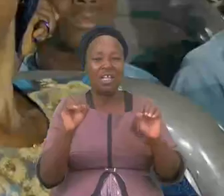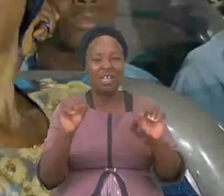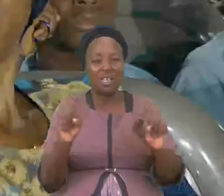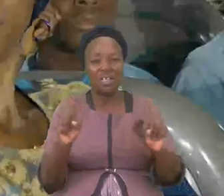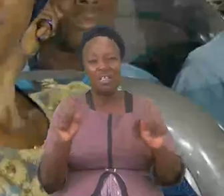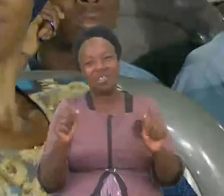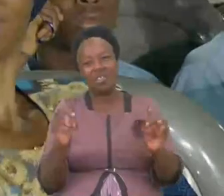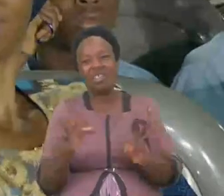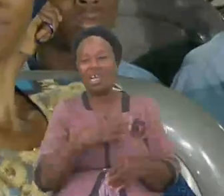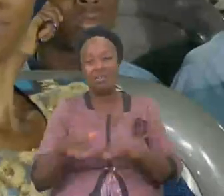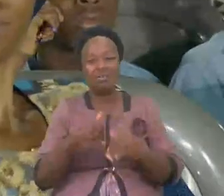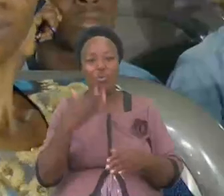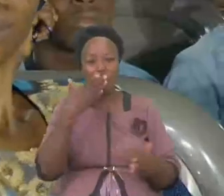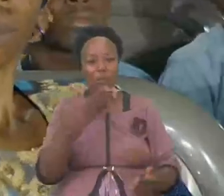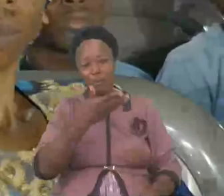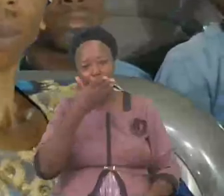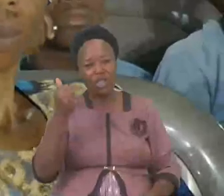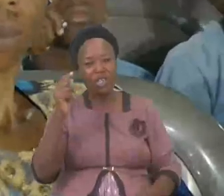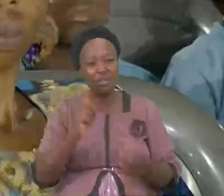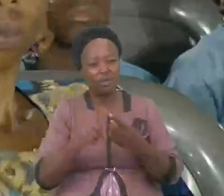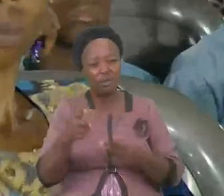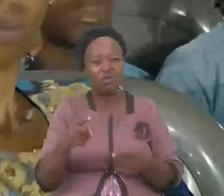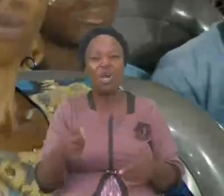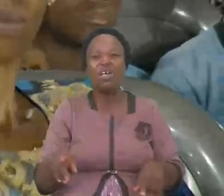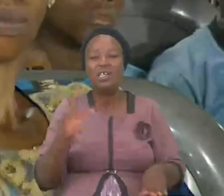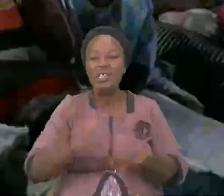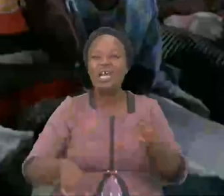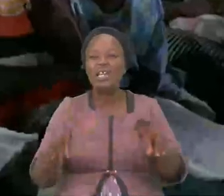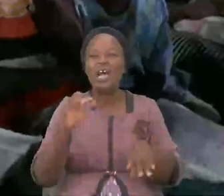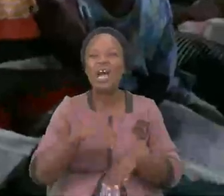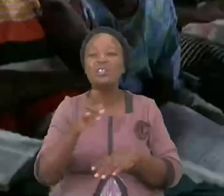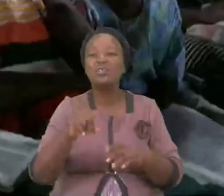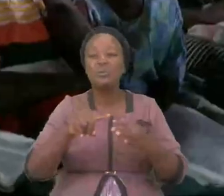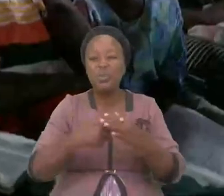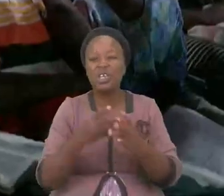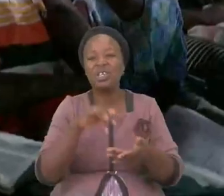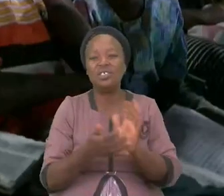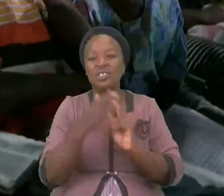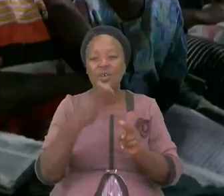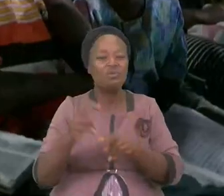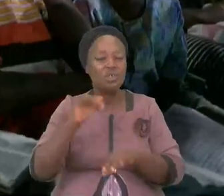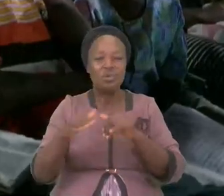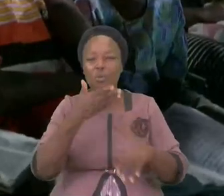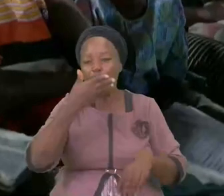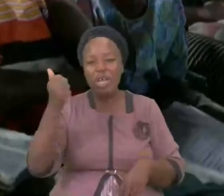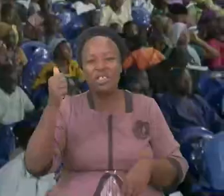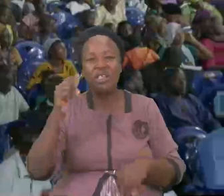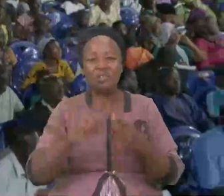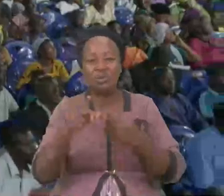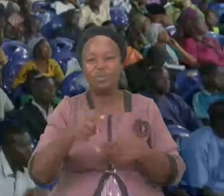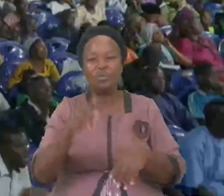Je vous ferai plus de bien qu'autrefois. Et je vous ferai plus de bien